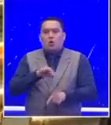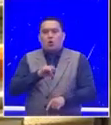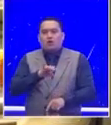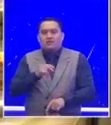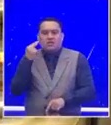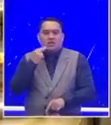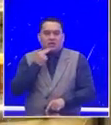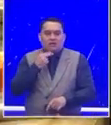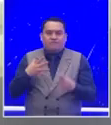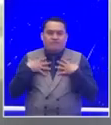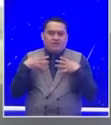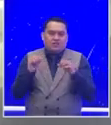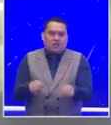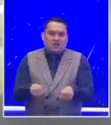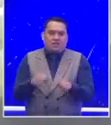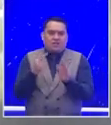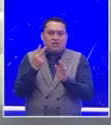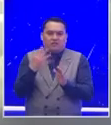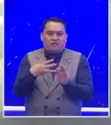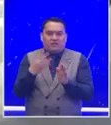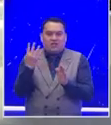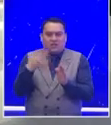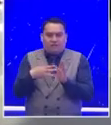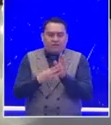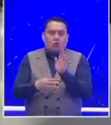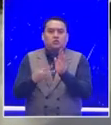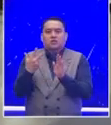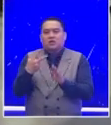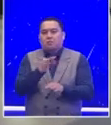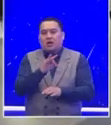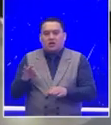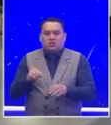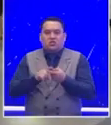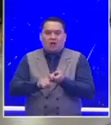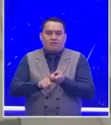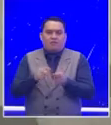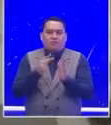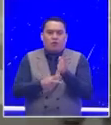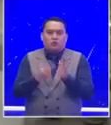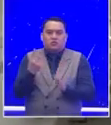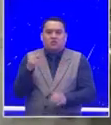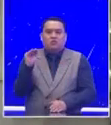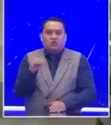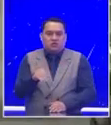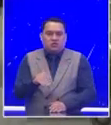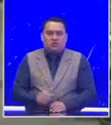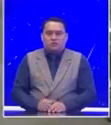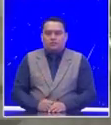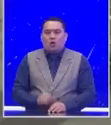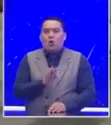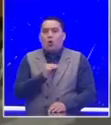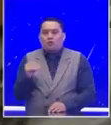коронавируса в Китае выздоровели 93% инфицированных. Число заразившихся составило порядка 82